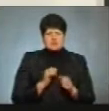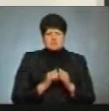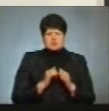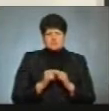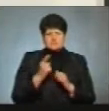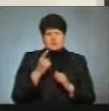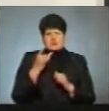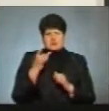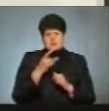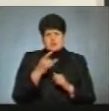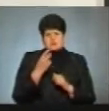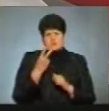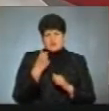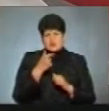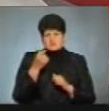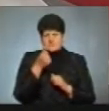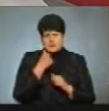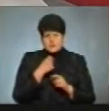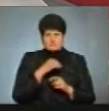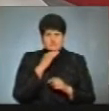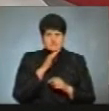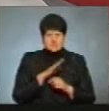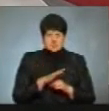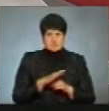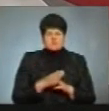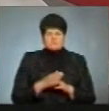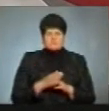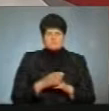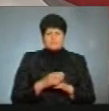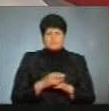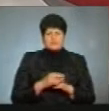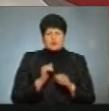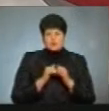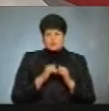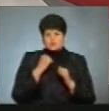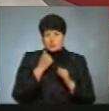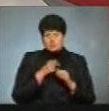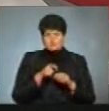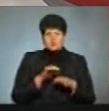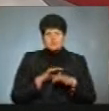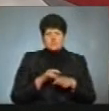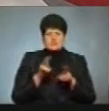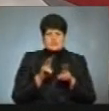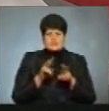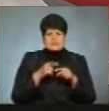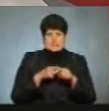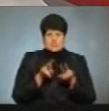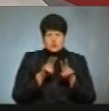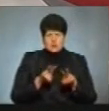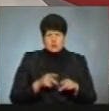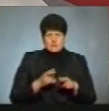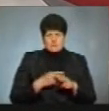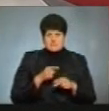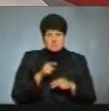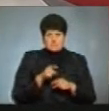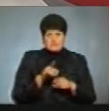роки обстежується. Цього достатньо? Так, того достатньо. Ну, і перед пуском щорічно вони проводять технічні огляди, без того